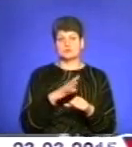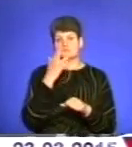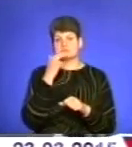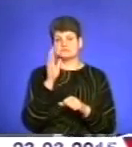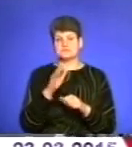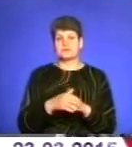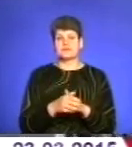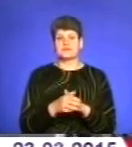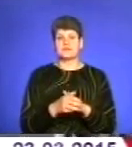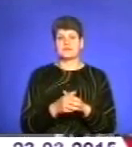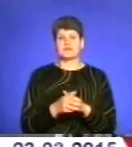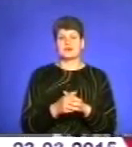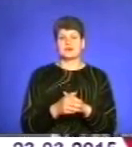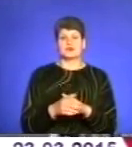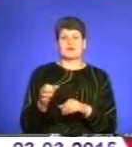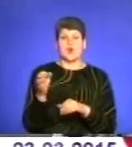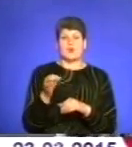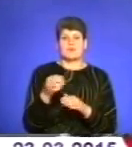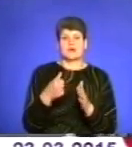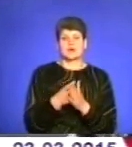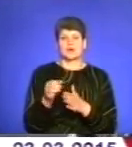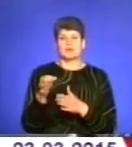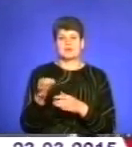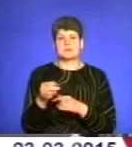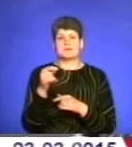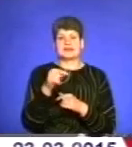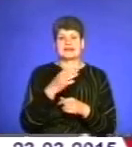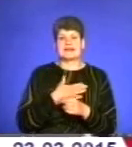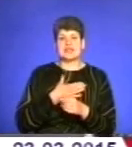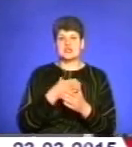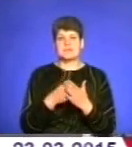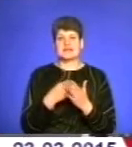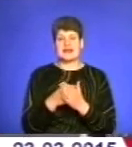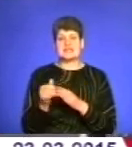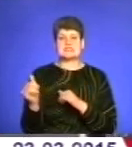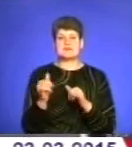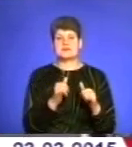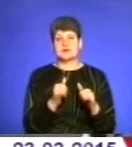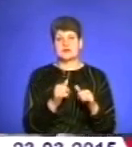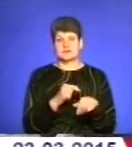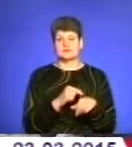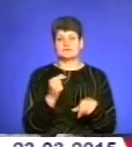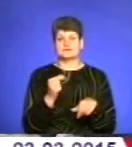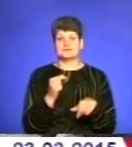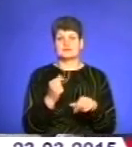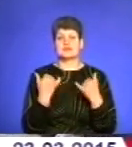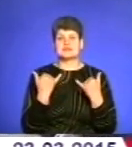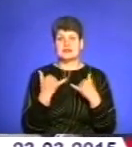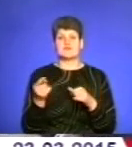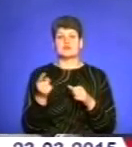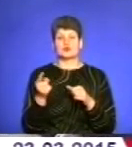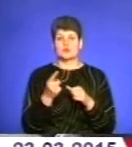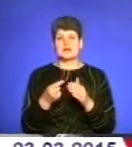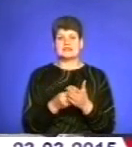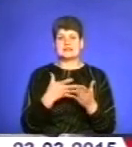як воно копійка до копійки, то при такій нашій матеріальній забезпеченості відчутно. Зараз у Тернополі ціна